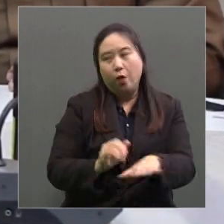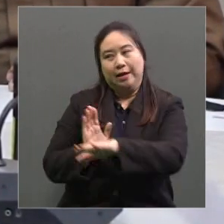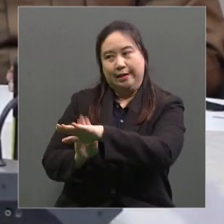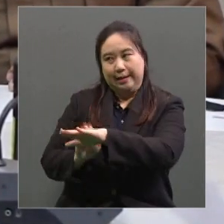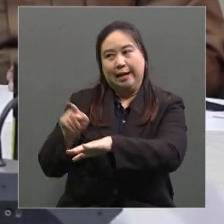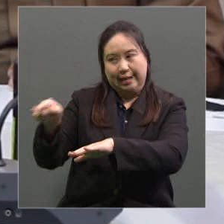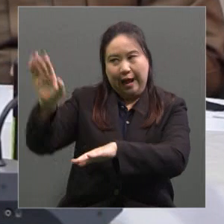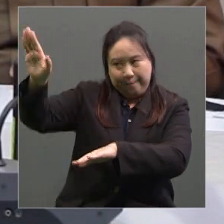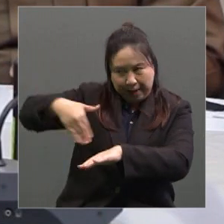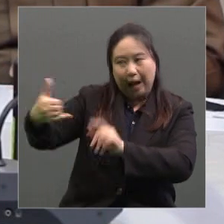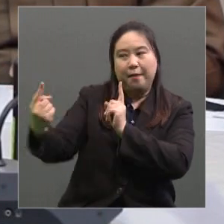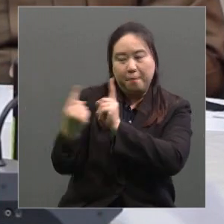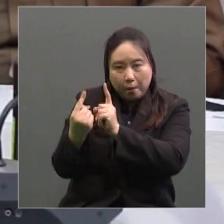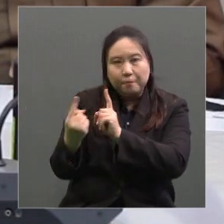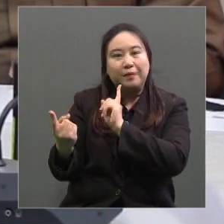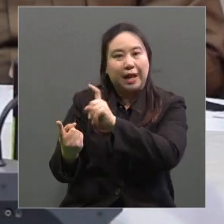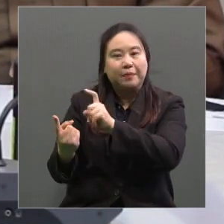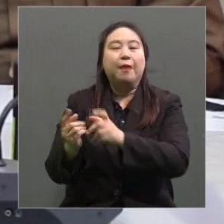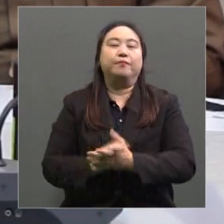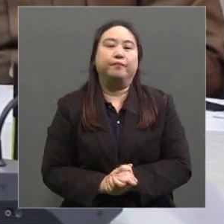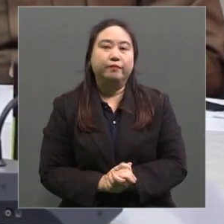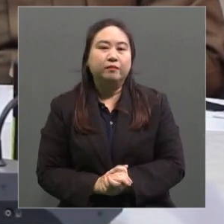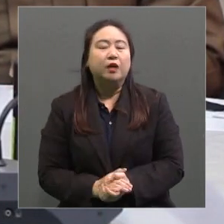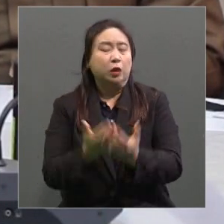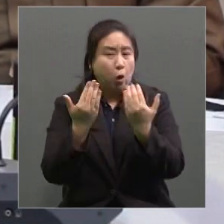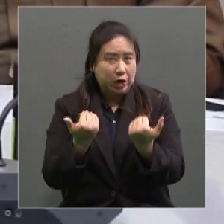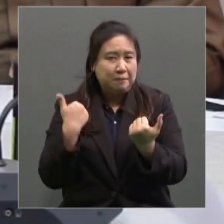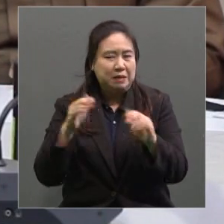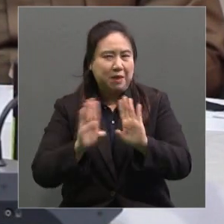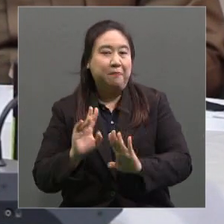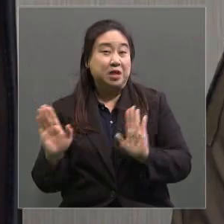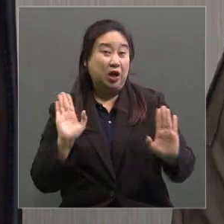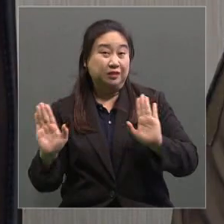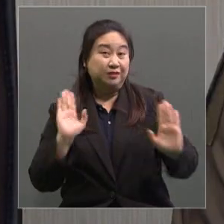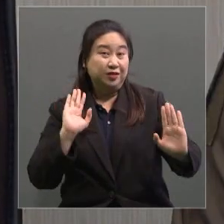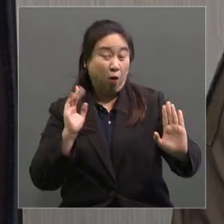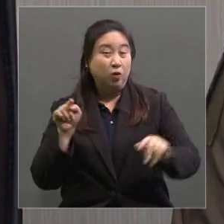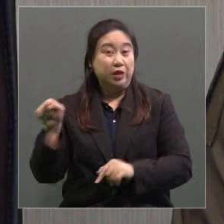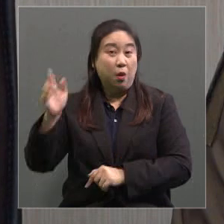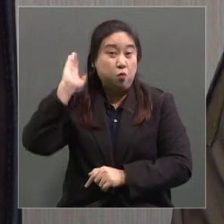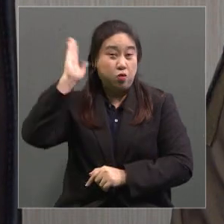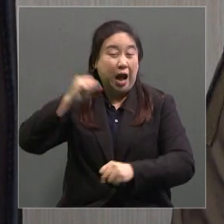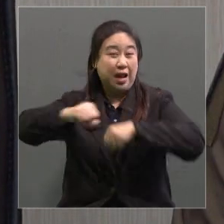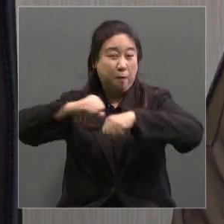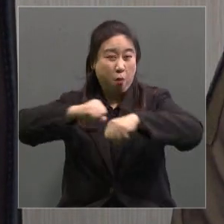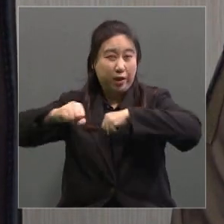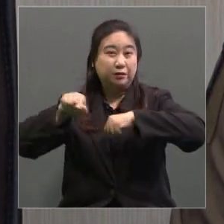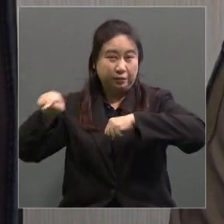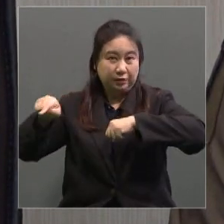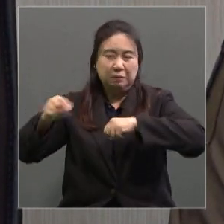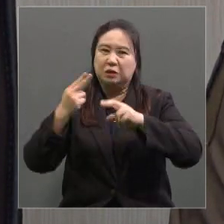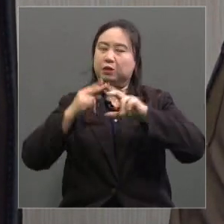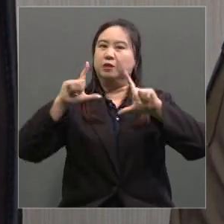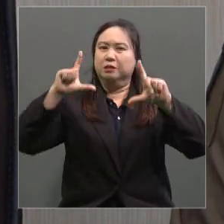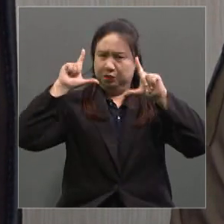การออกหมายเรียกมาให้ปากคำต่อไปคือมันก็มีปัจจัยทั้งสองฝั่งนะฮะอย่างของคุณสมรักเนี่ยผู้ถูกกล่าวหาก็เป็นบุคคลที่มี